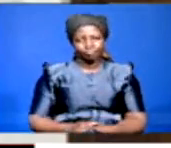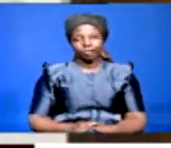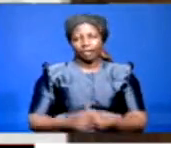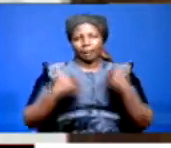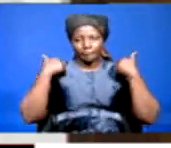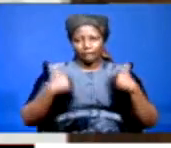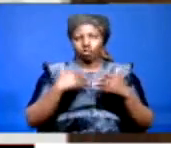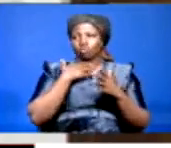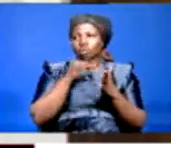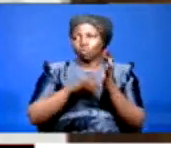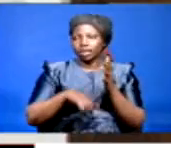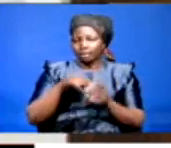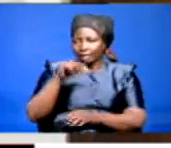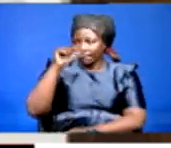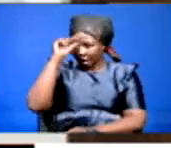kwamba serikali